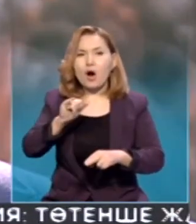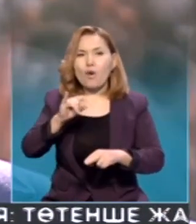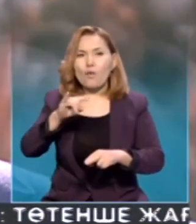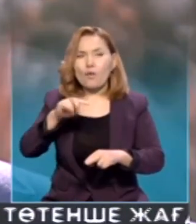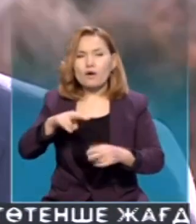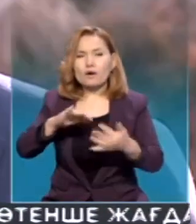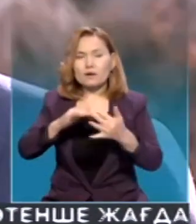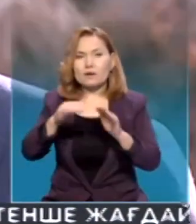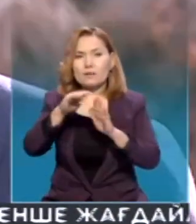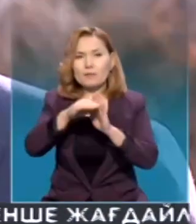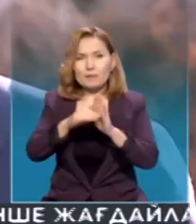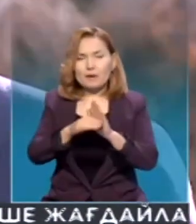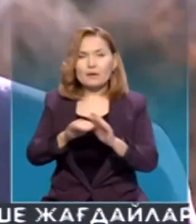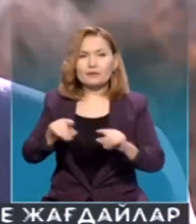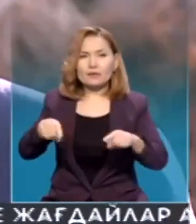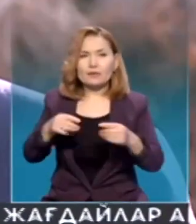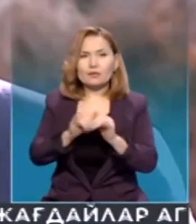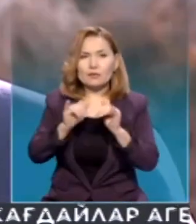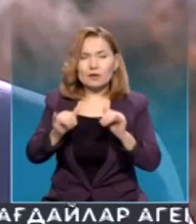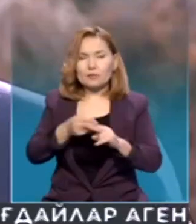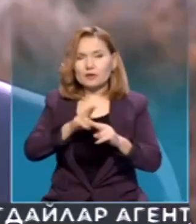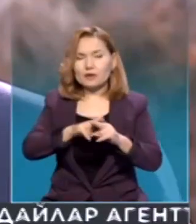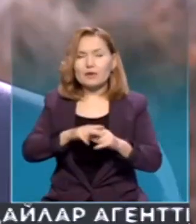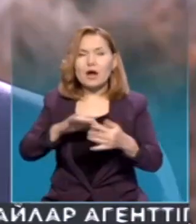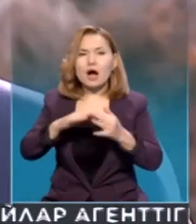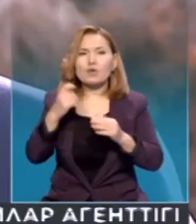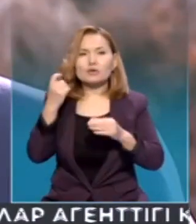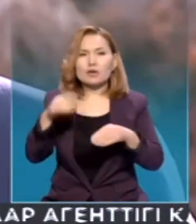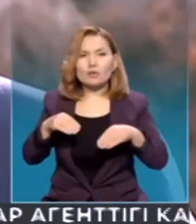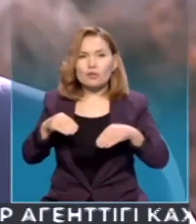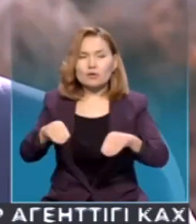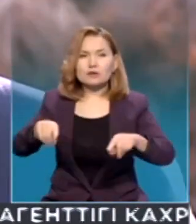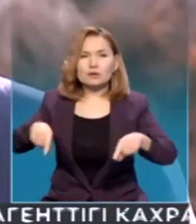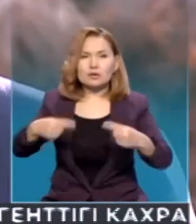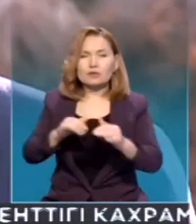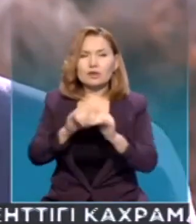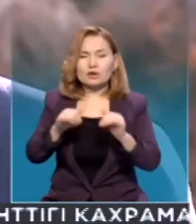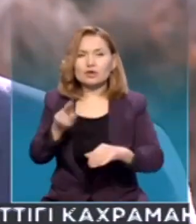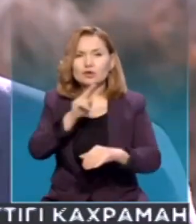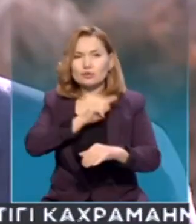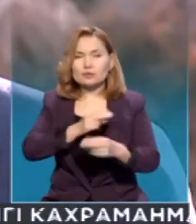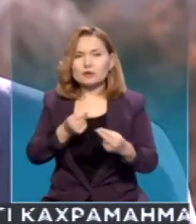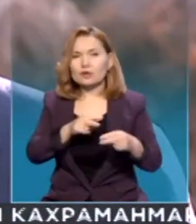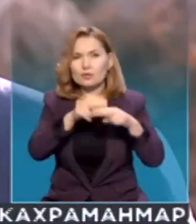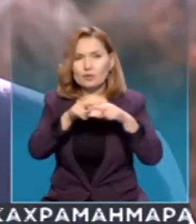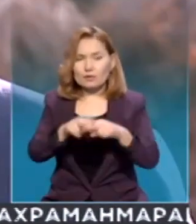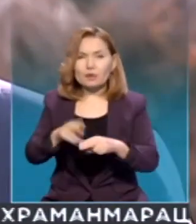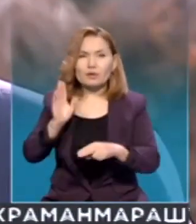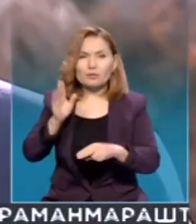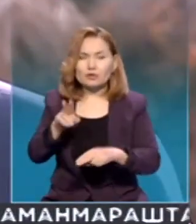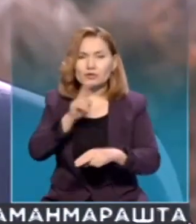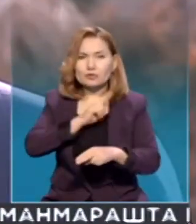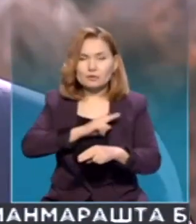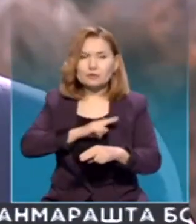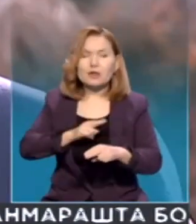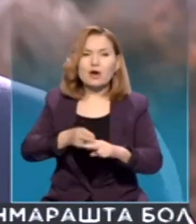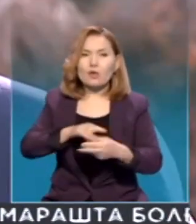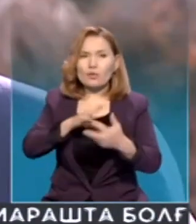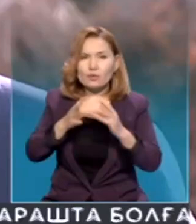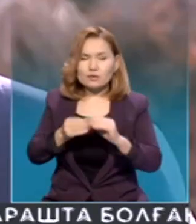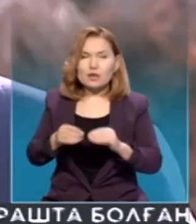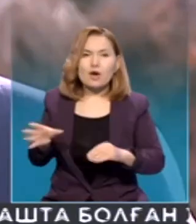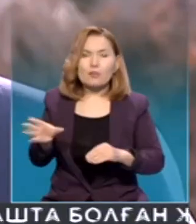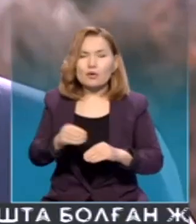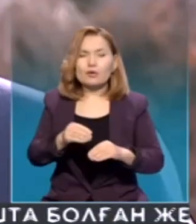бойынша, және бауға арналған, содан кейін ауыл шаруашылыққа арналған суды субсидиялау, тарифтерді төмендету. Бұл